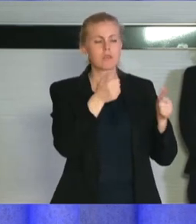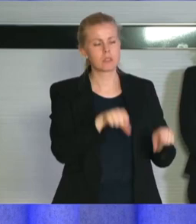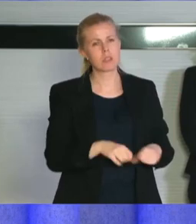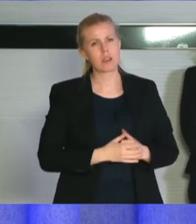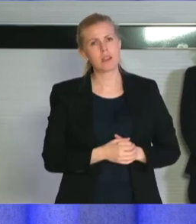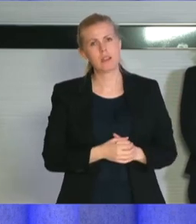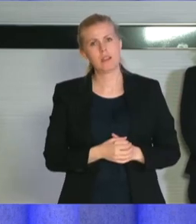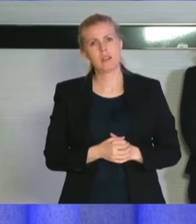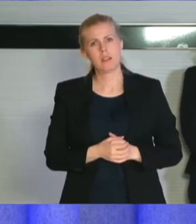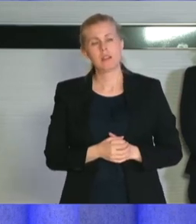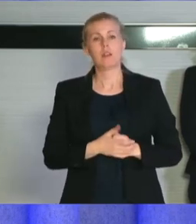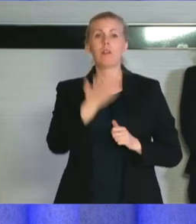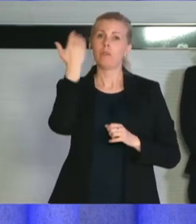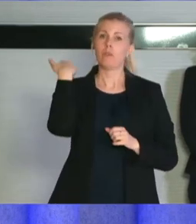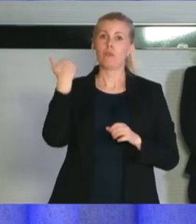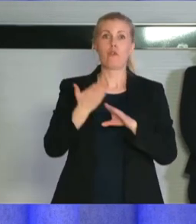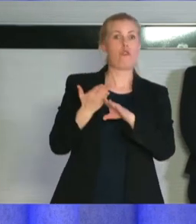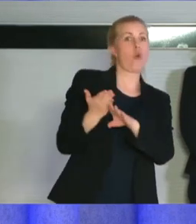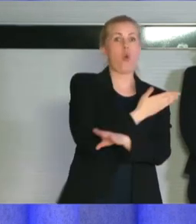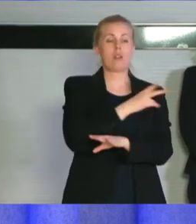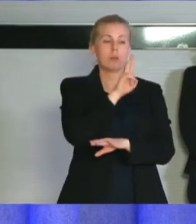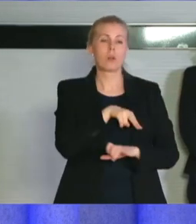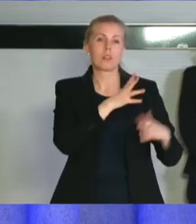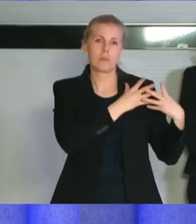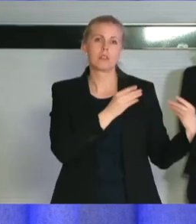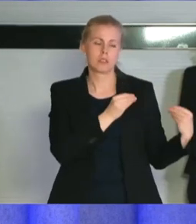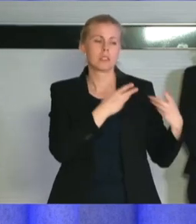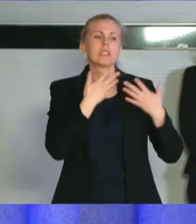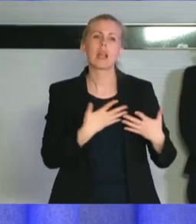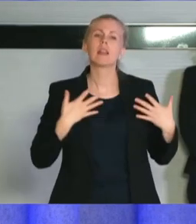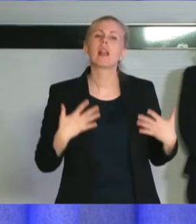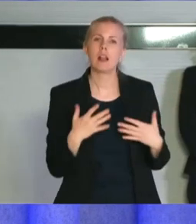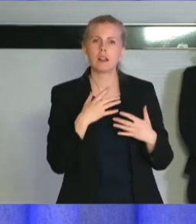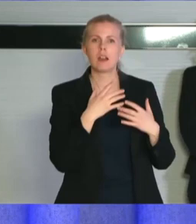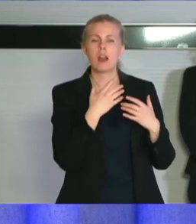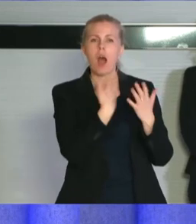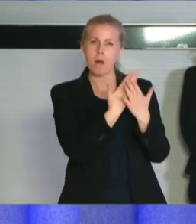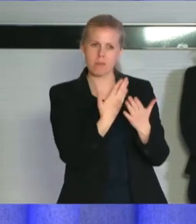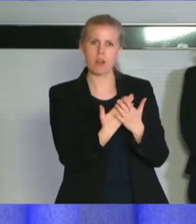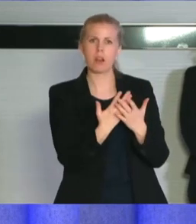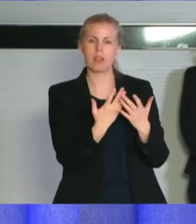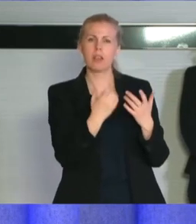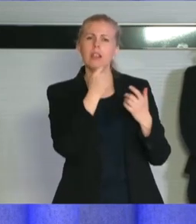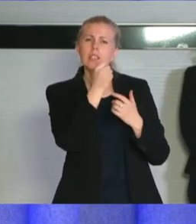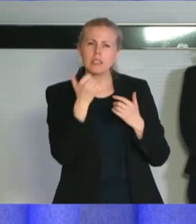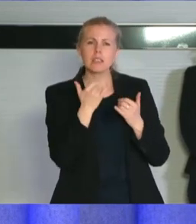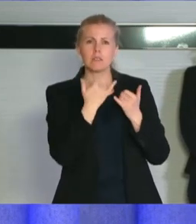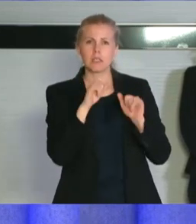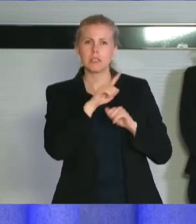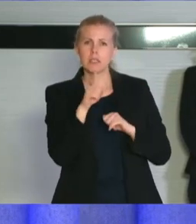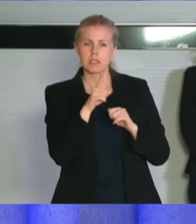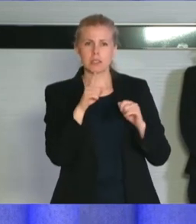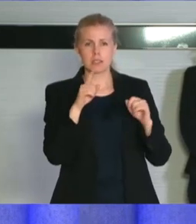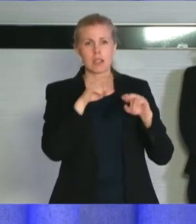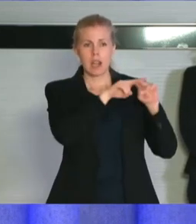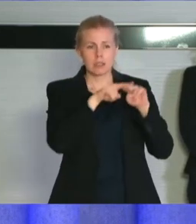altså fra før 12. mars vært et generell anbefaling om lite fritidsreiser, om å unngå